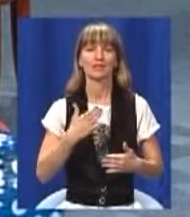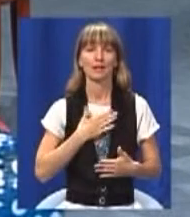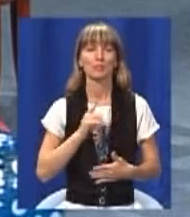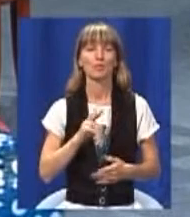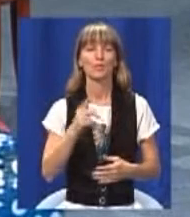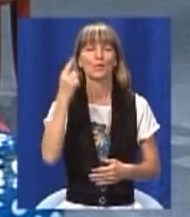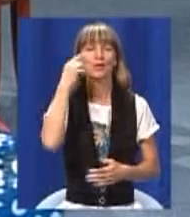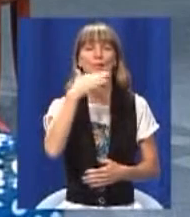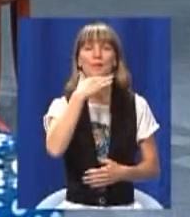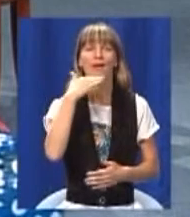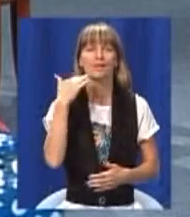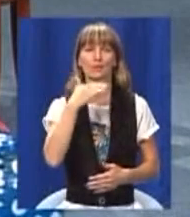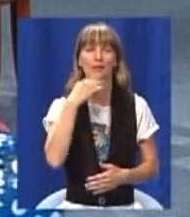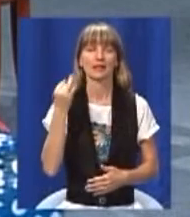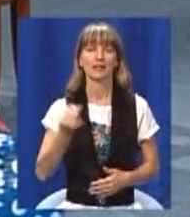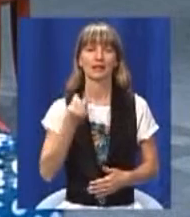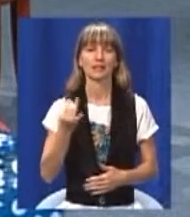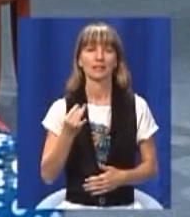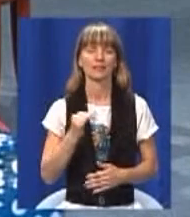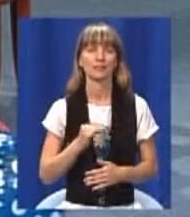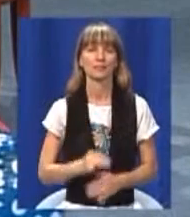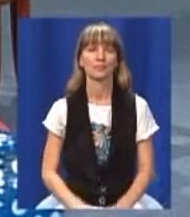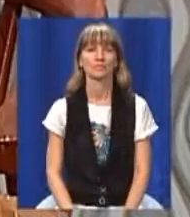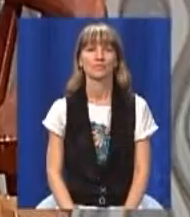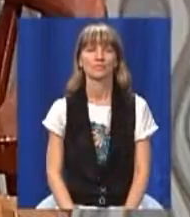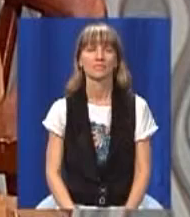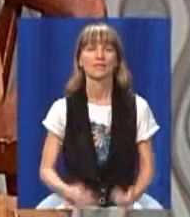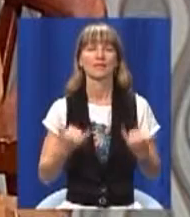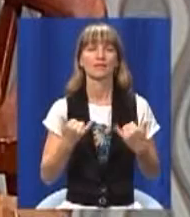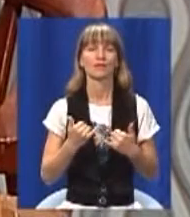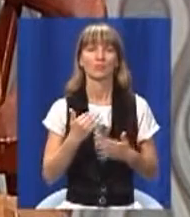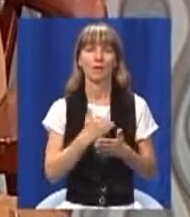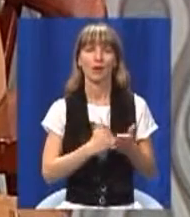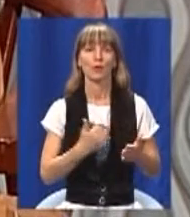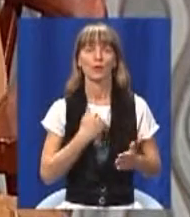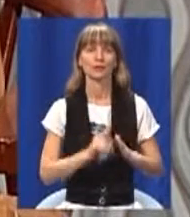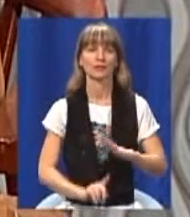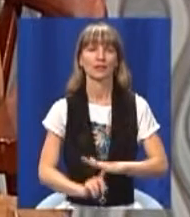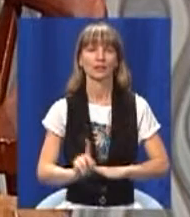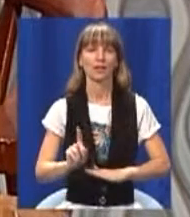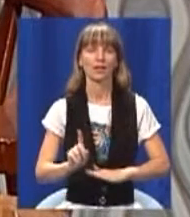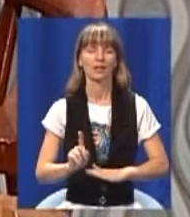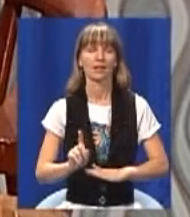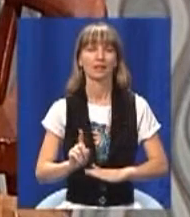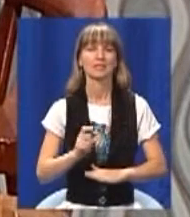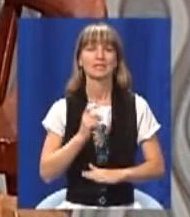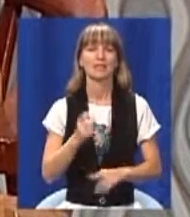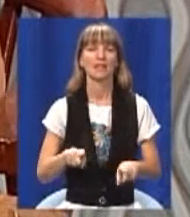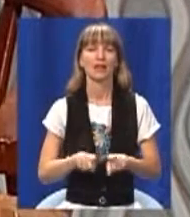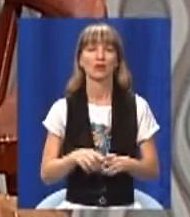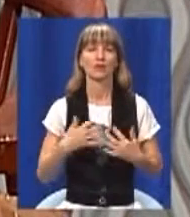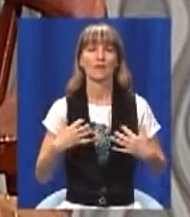щоб дізнатися багато-багато цікавого. Сьогоднішню передачу хочемо почати з